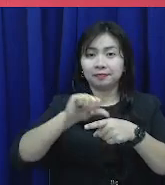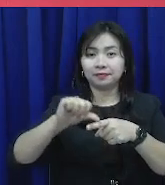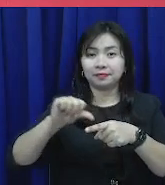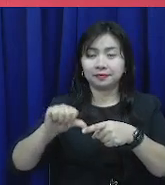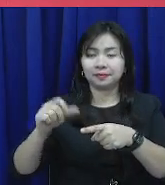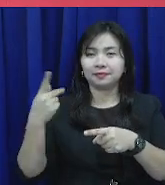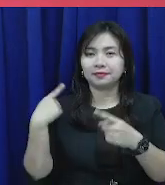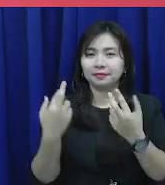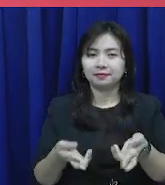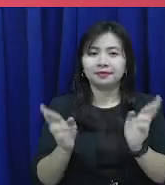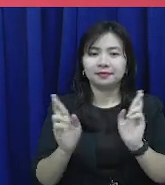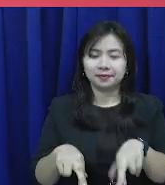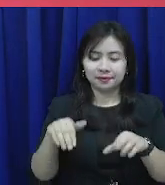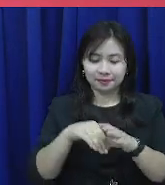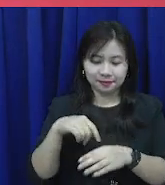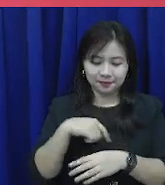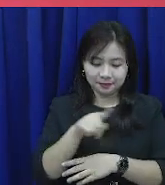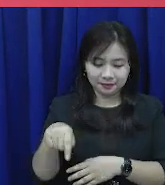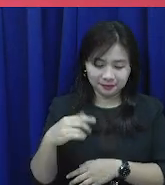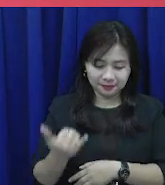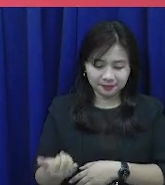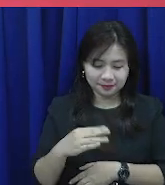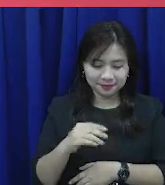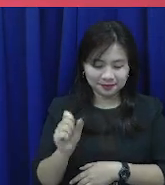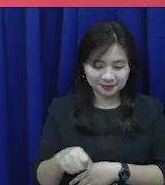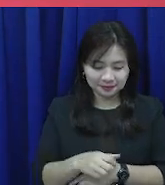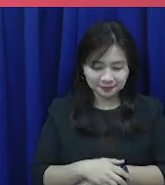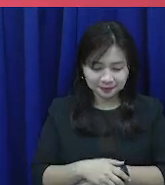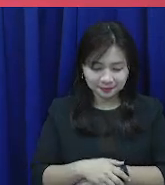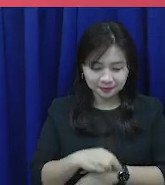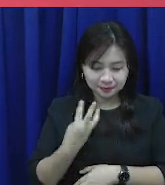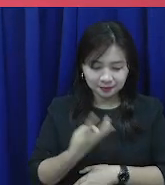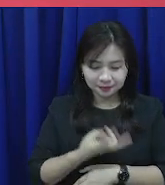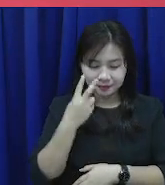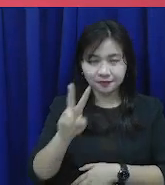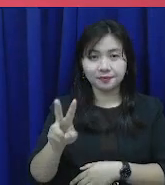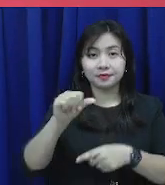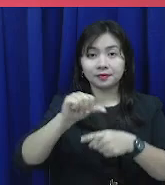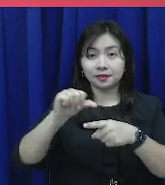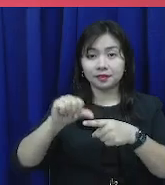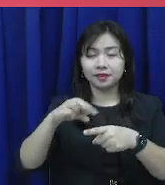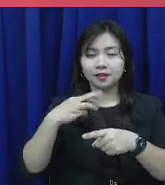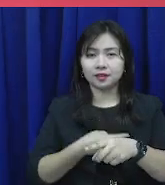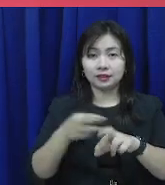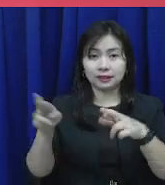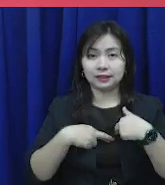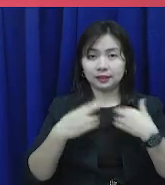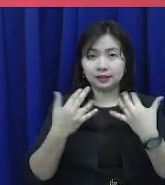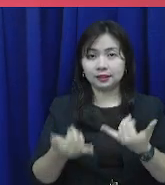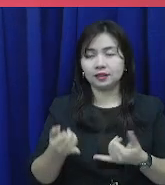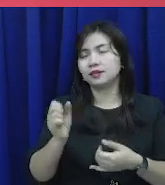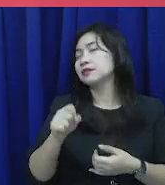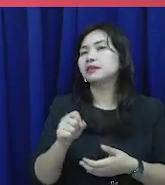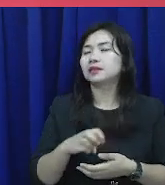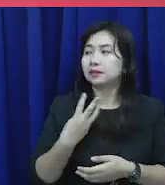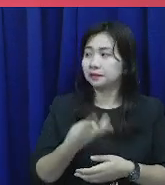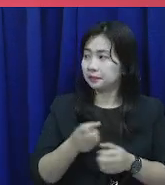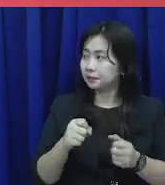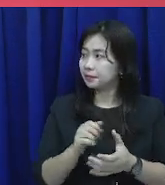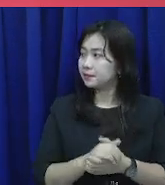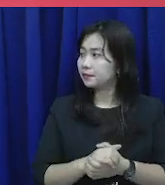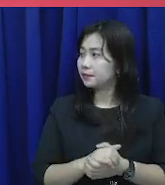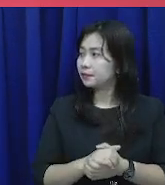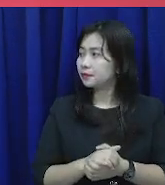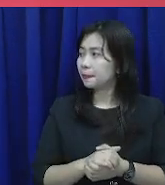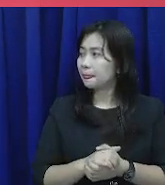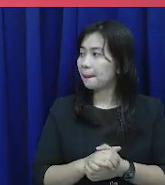yyung seed po sa atin makikita natin that the se that we are receiving is really kumbaga makikita natin sinasabi ko po sa inyo dito eh